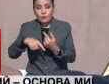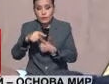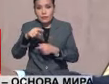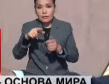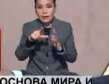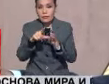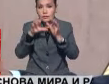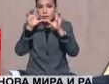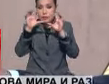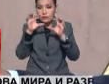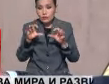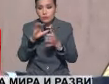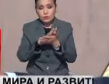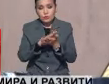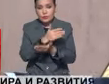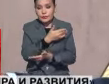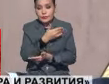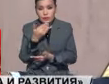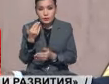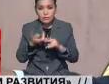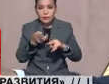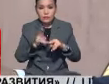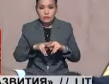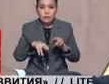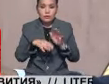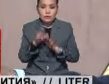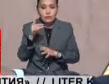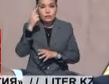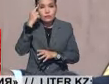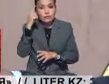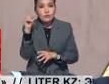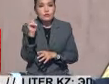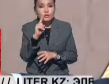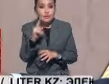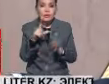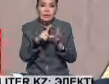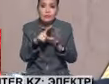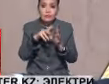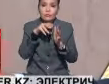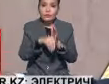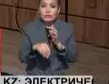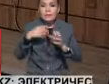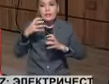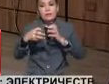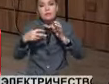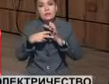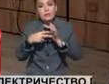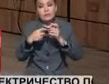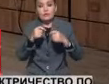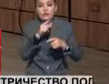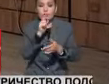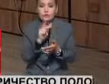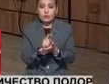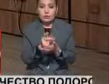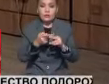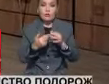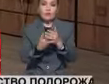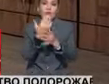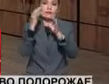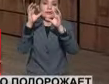налоговом законодательстве не предусмотрено, поэтому налоговики считают, что налоги должны исчисляться по мировой цене. В новом налоговом кодексе